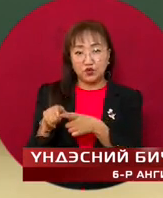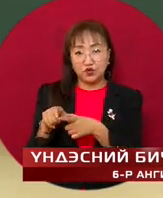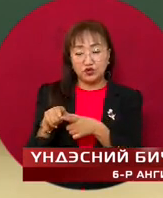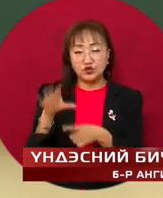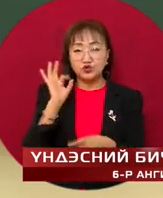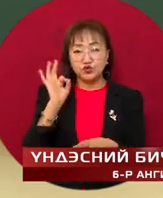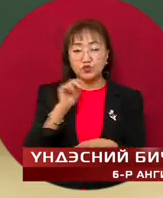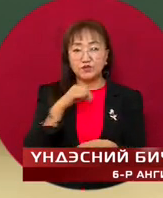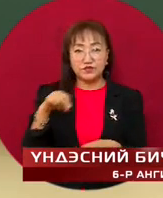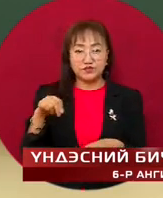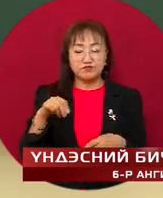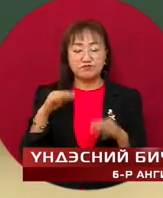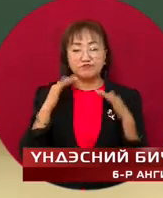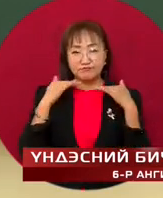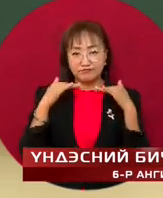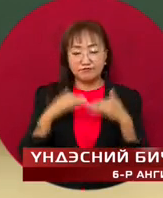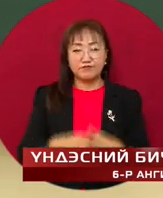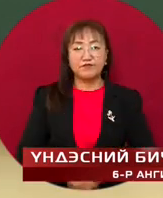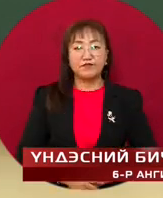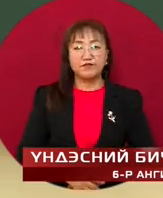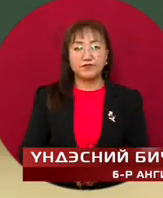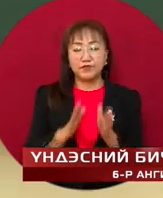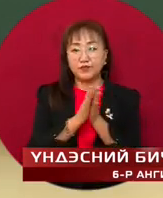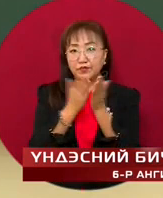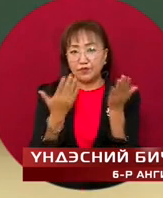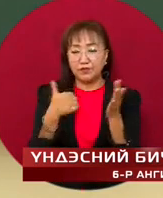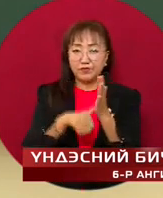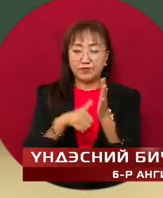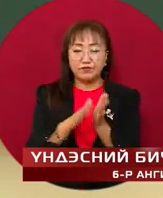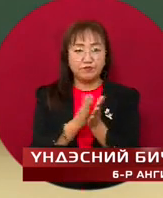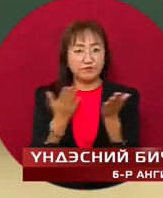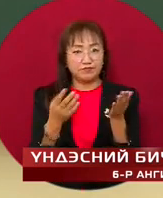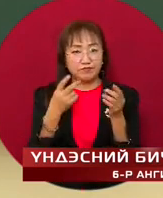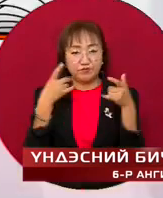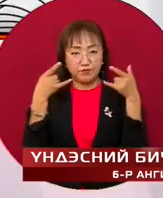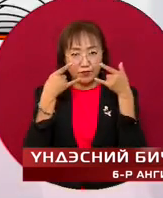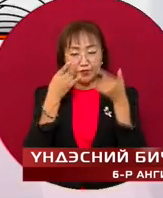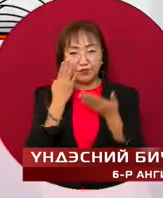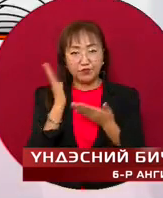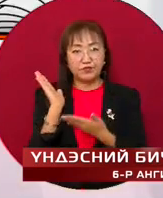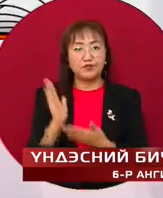та бүхэн сурах хүчиг хичээлийн дэвтрээ гаргаад цэнхэр дэвтлэгцийнхөө өмнө ойртон суугаарай.